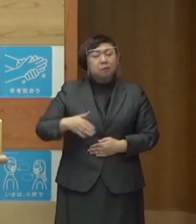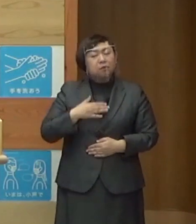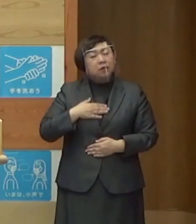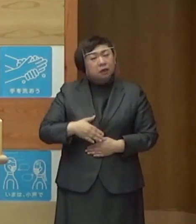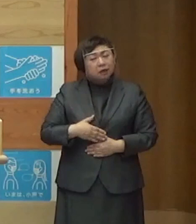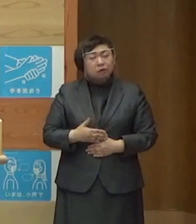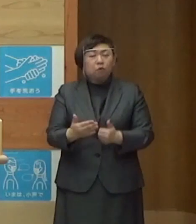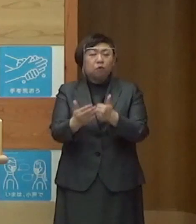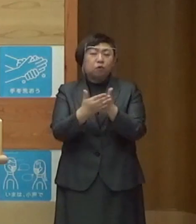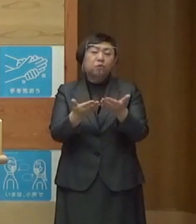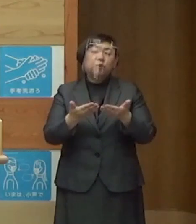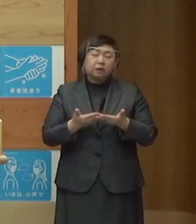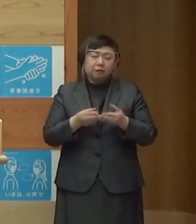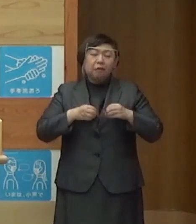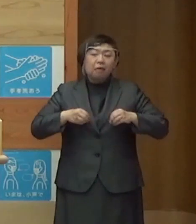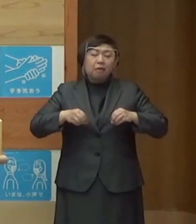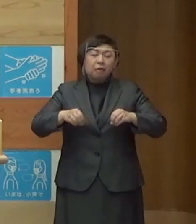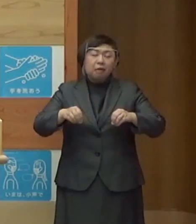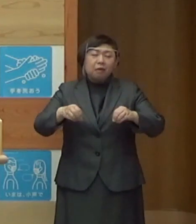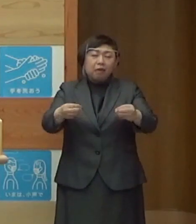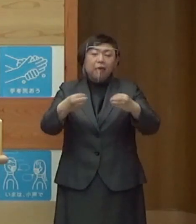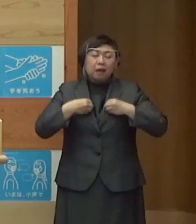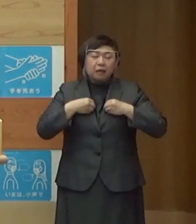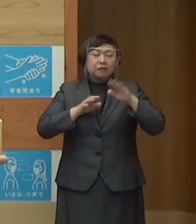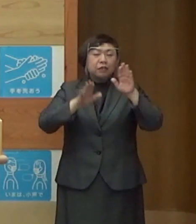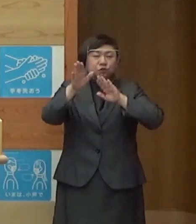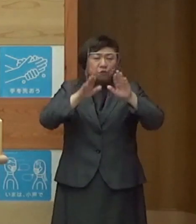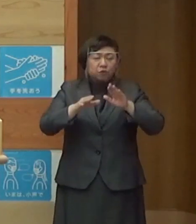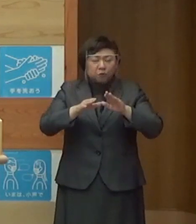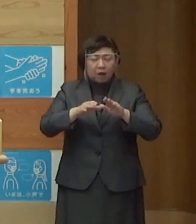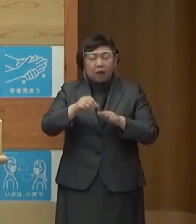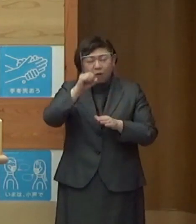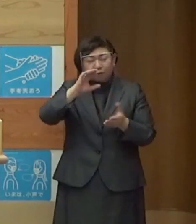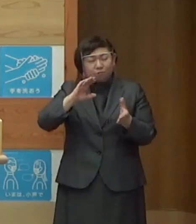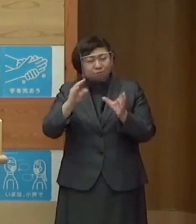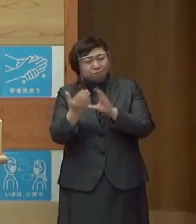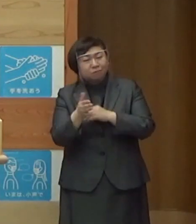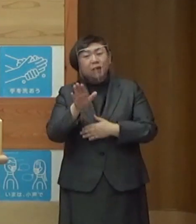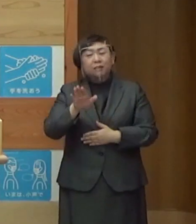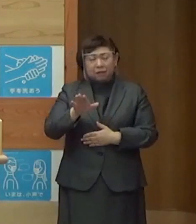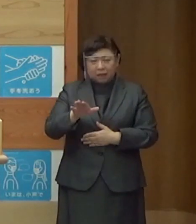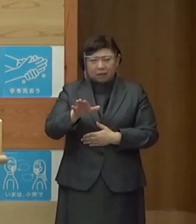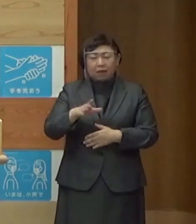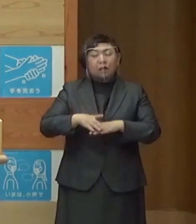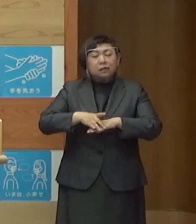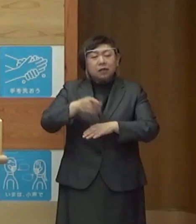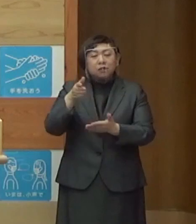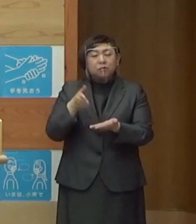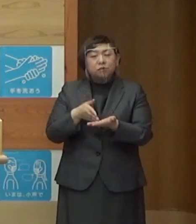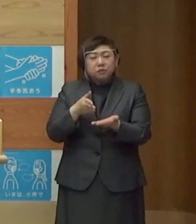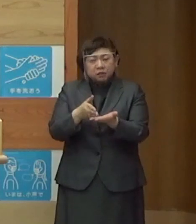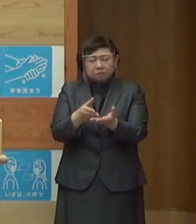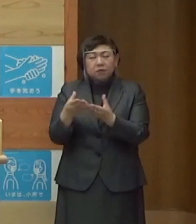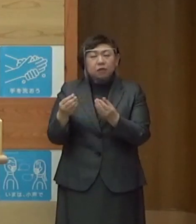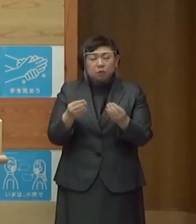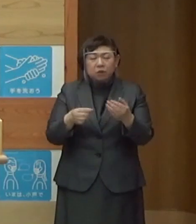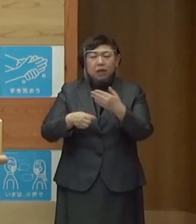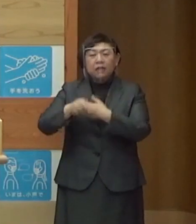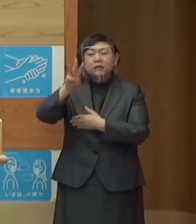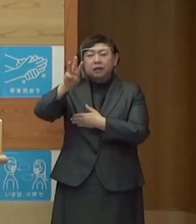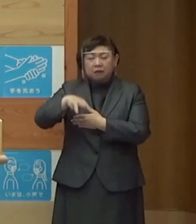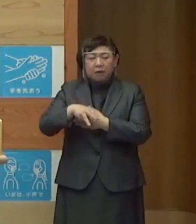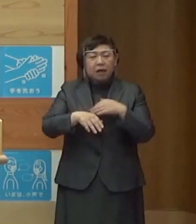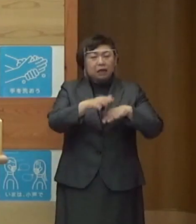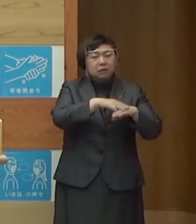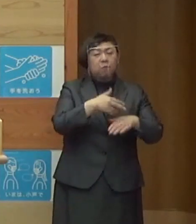理解ご協力によって感染状況を大きく改善をしてきたわけでございますけれども、先ほど冒頭ご説明した旭川市、